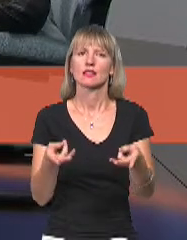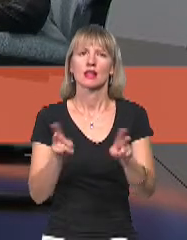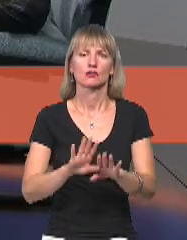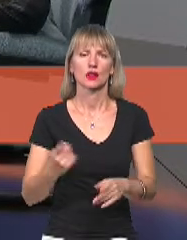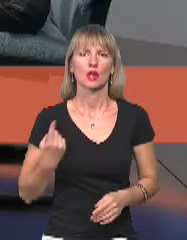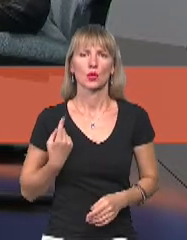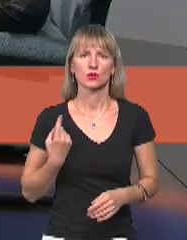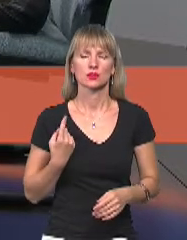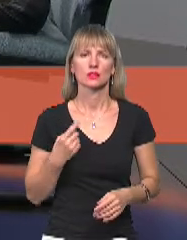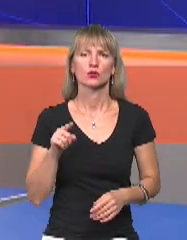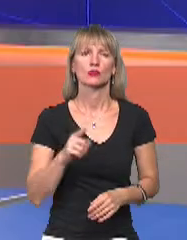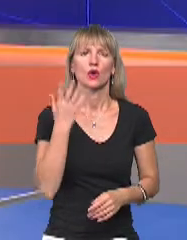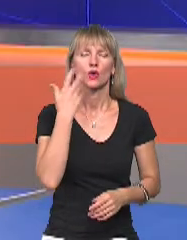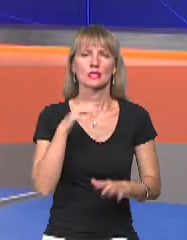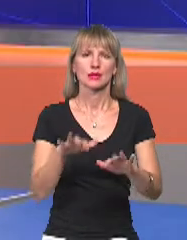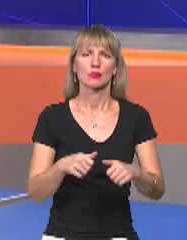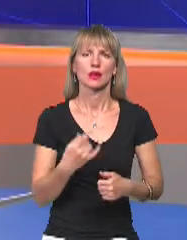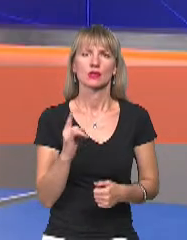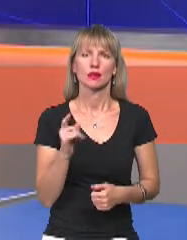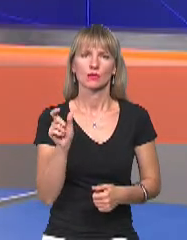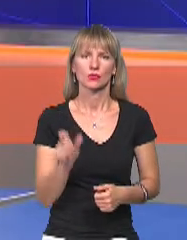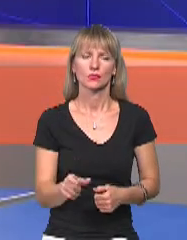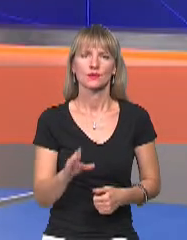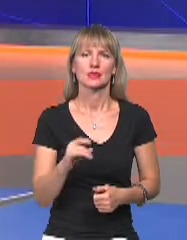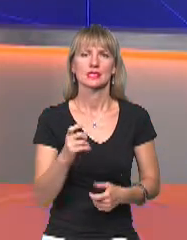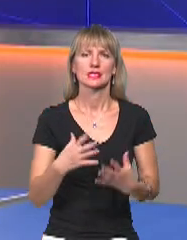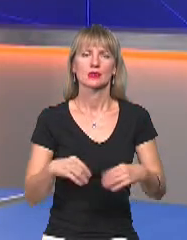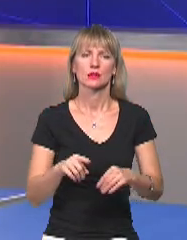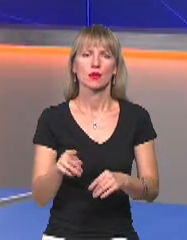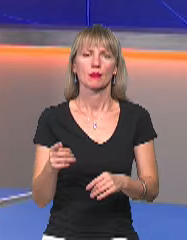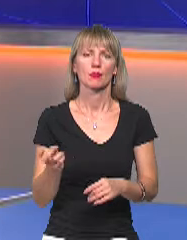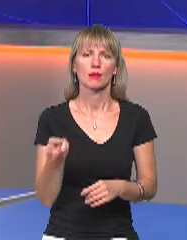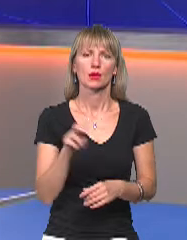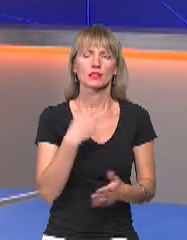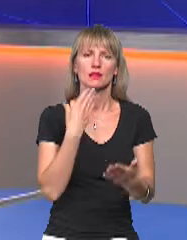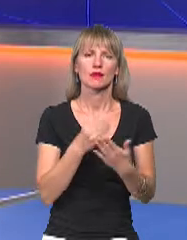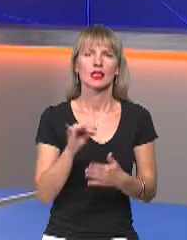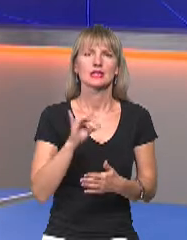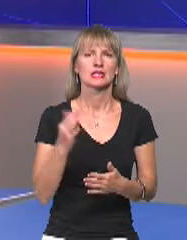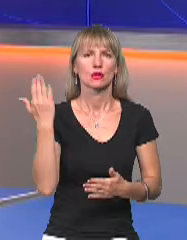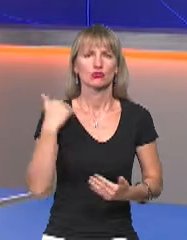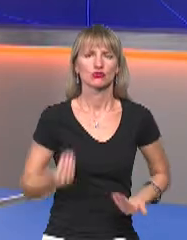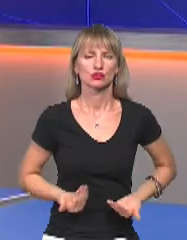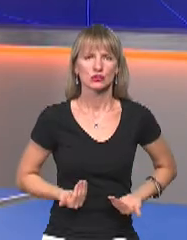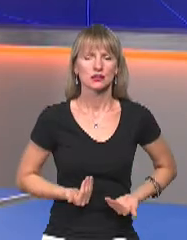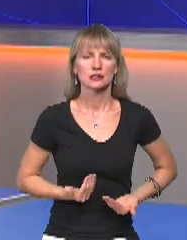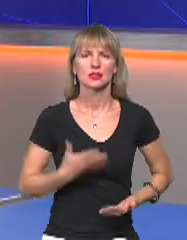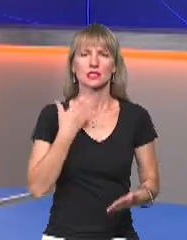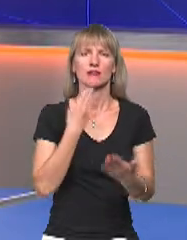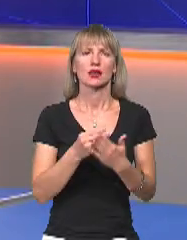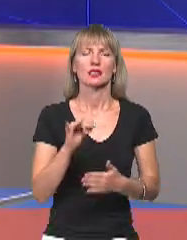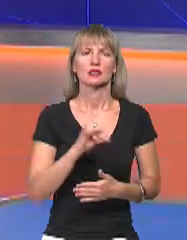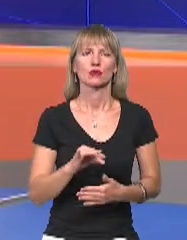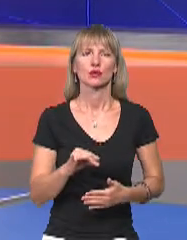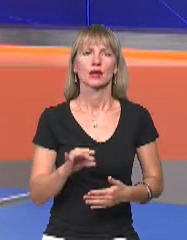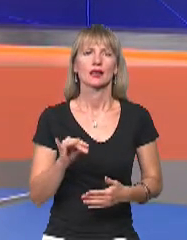залишатись наодинку. Тому що коли забирають дитину із сім'ї, вона приходить зі своєю вже біографією, вже зі своєю